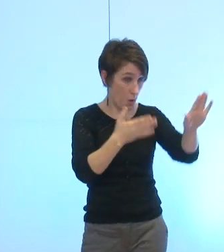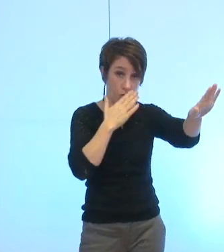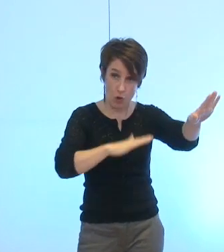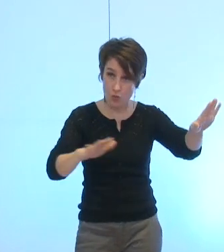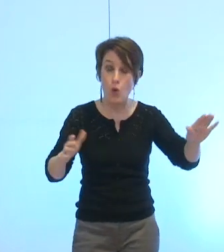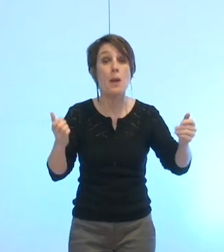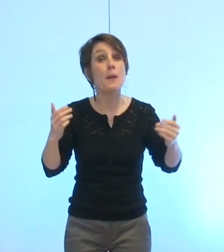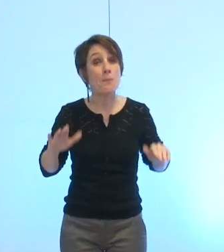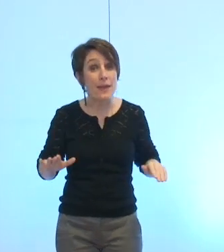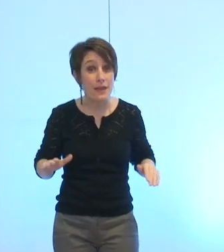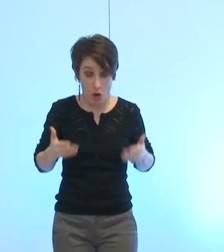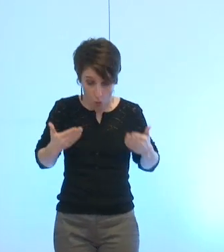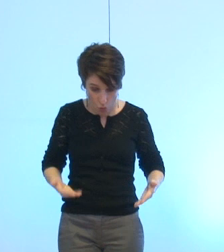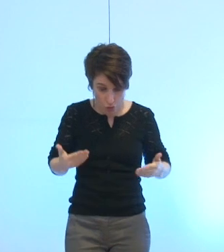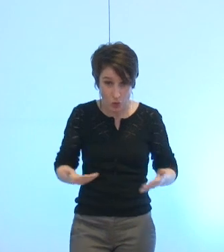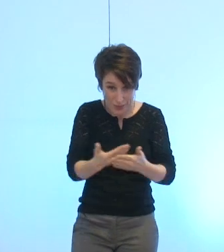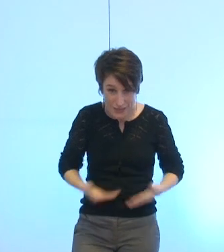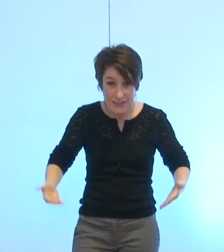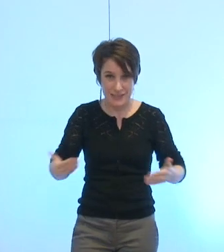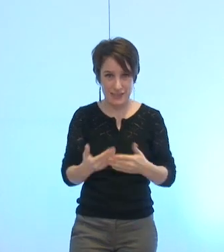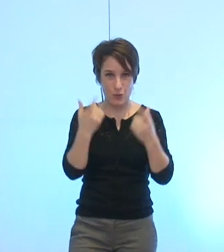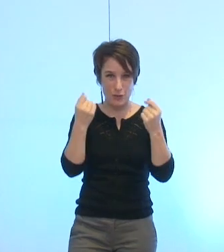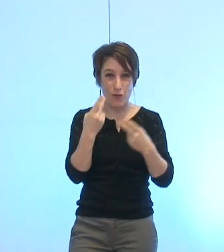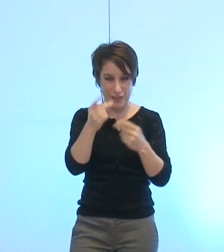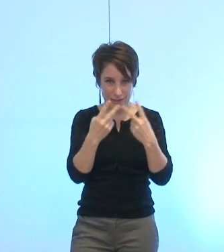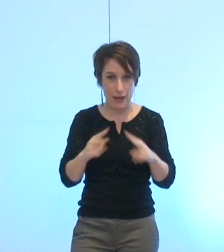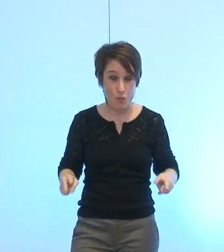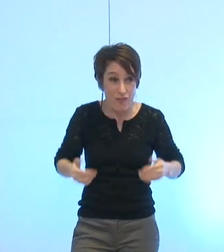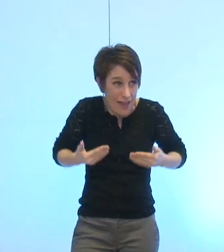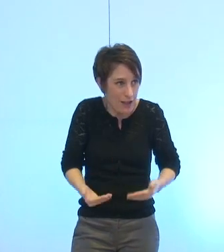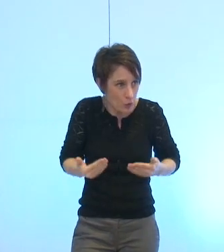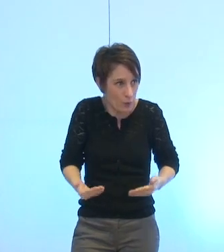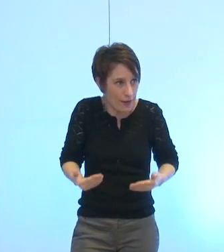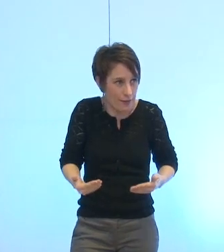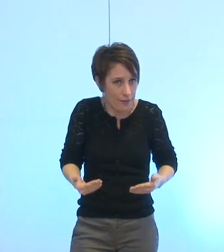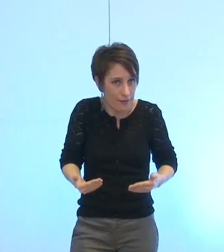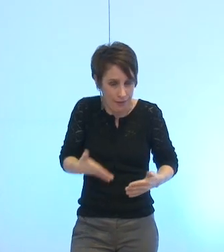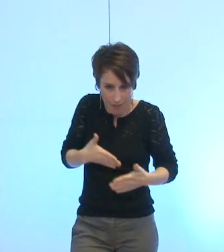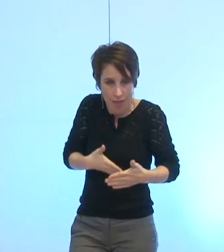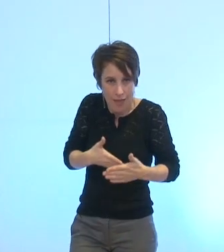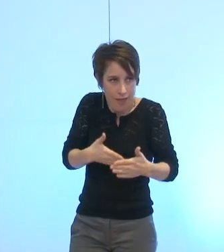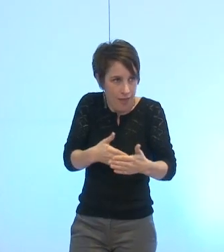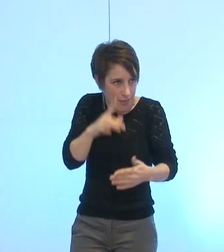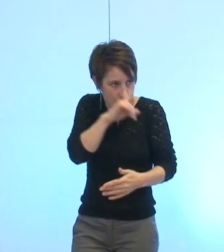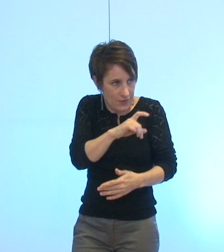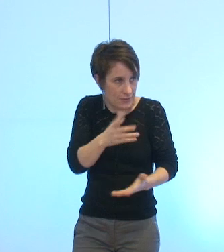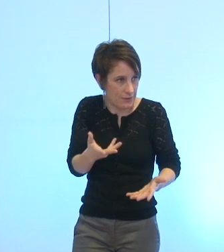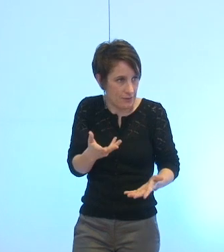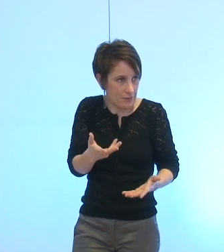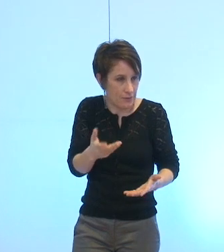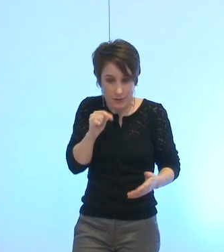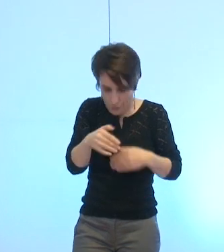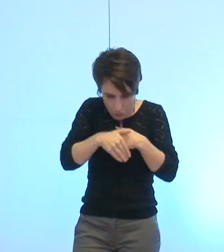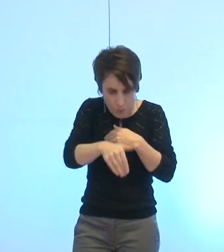la situation de la de la ville et de la la situation financière de la ville aujourd'hui pour que nous puissions prendre les décisions lors de débat